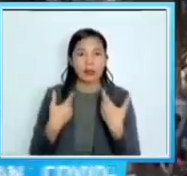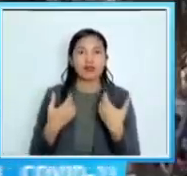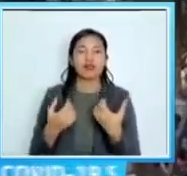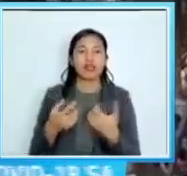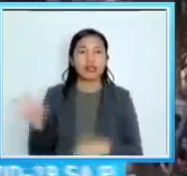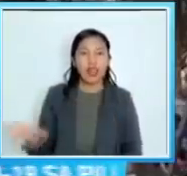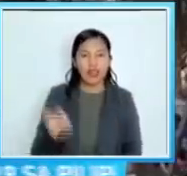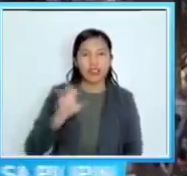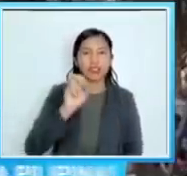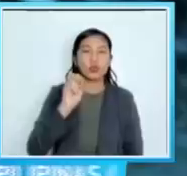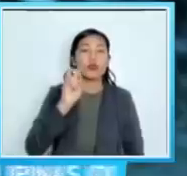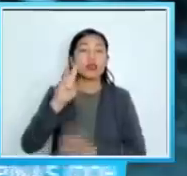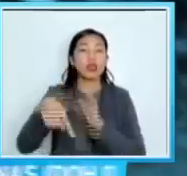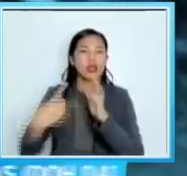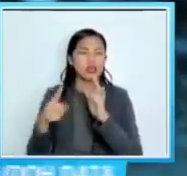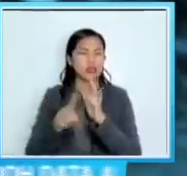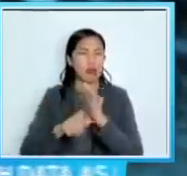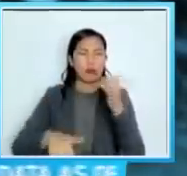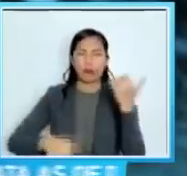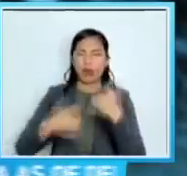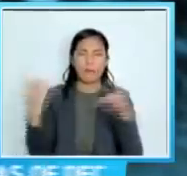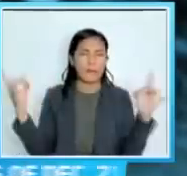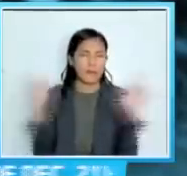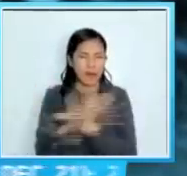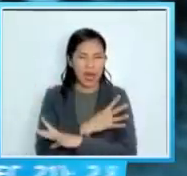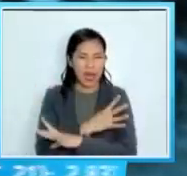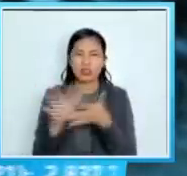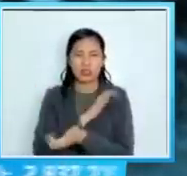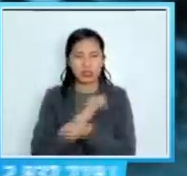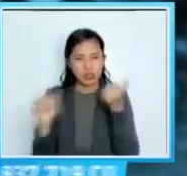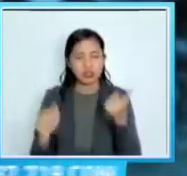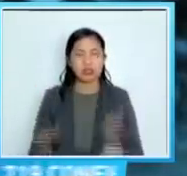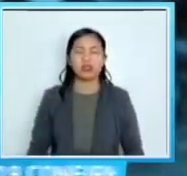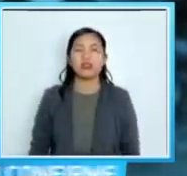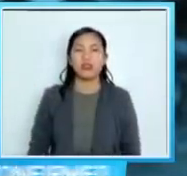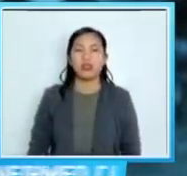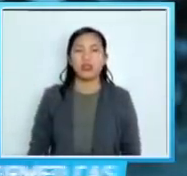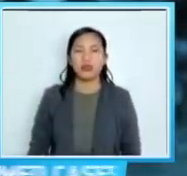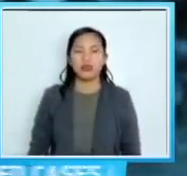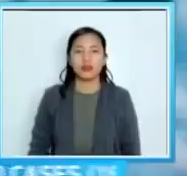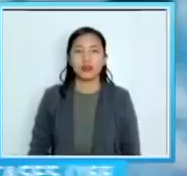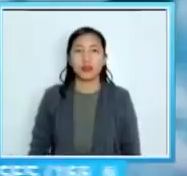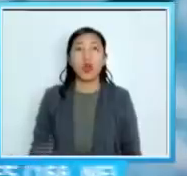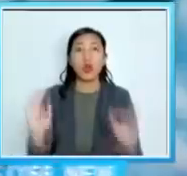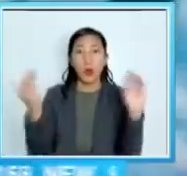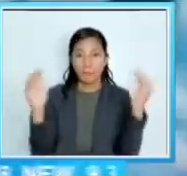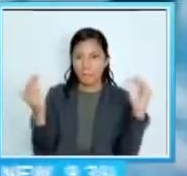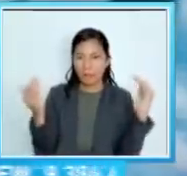Alvarez, pinakamatinding na pinsala. Doon talaga ang sentro. Yung Yolanda, hindi na bubunot yung